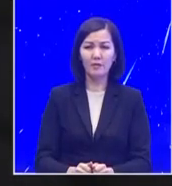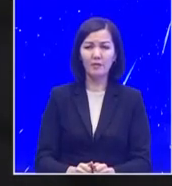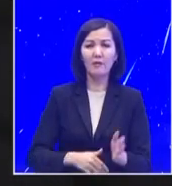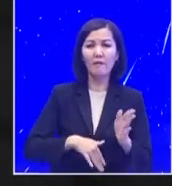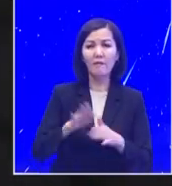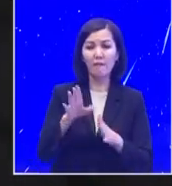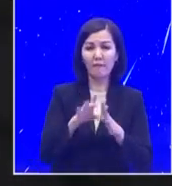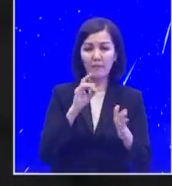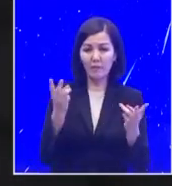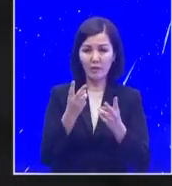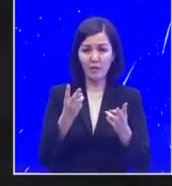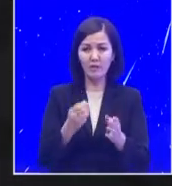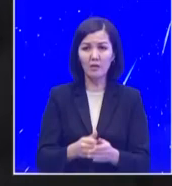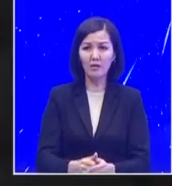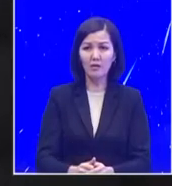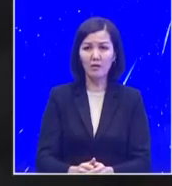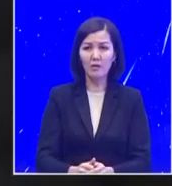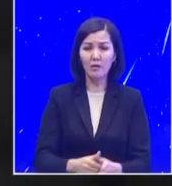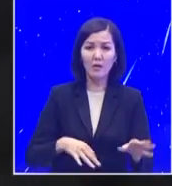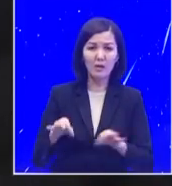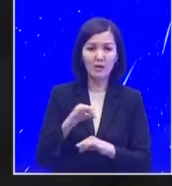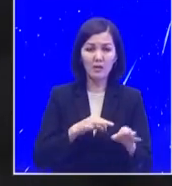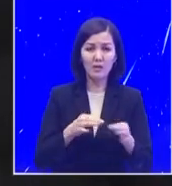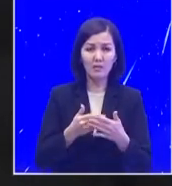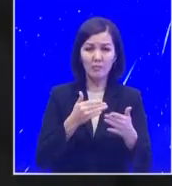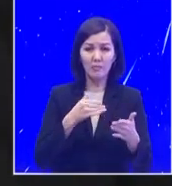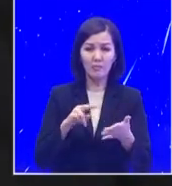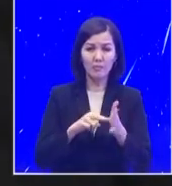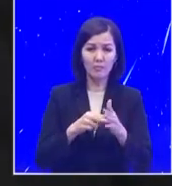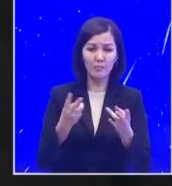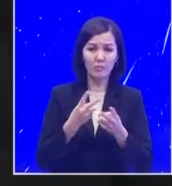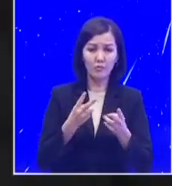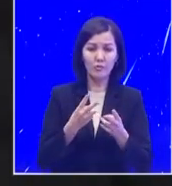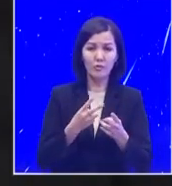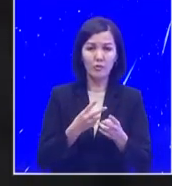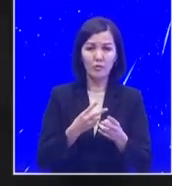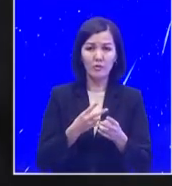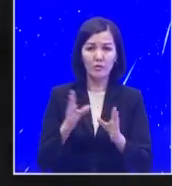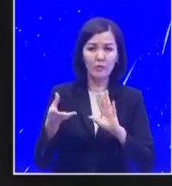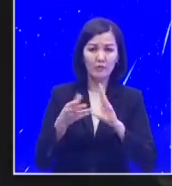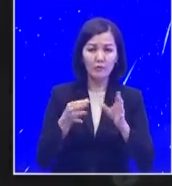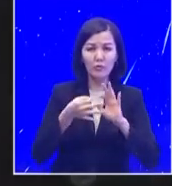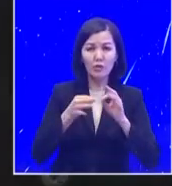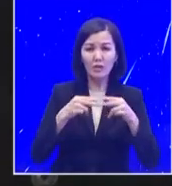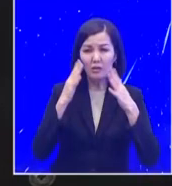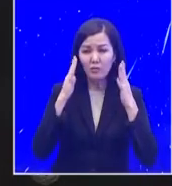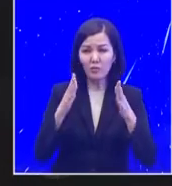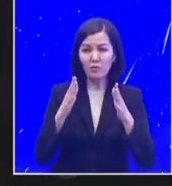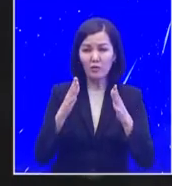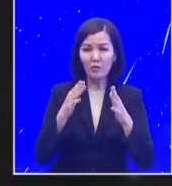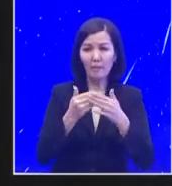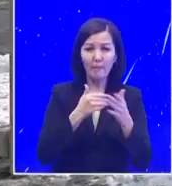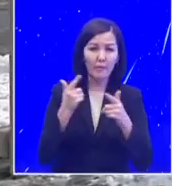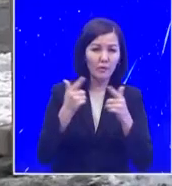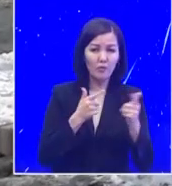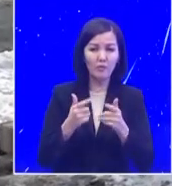тоже архитектор. Где ваш архитектор город? Там тоже. Вот такие скамейки не делайте больше, чтобы я не